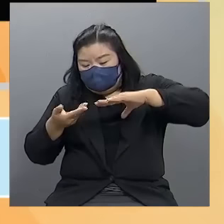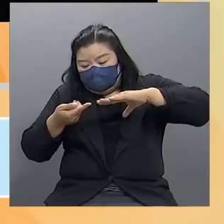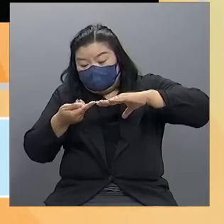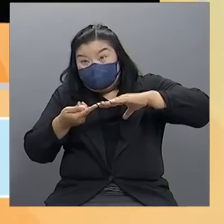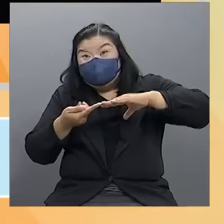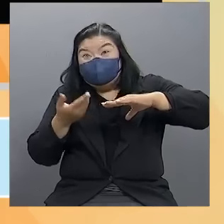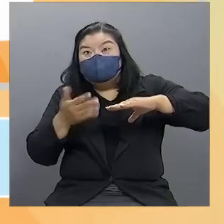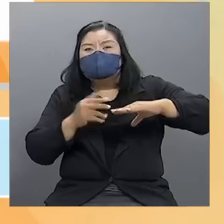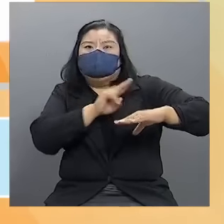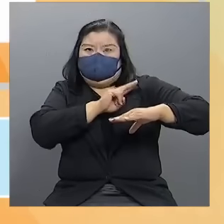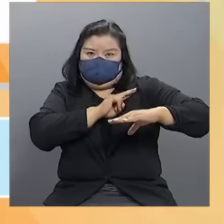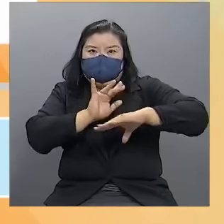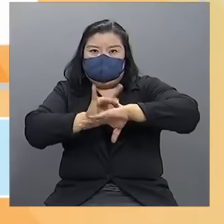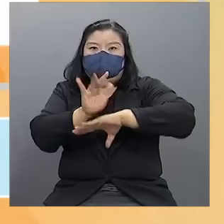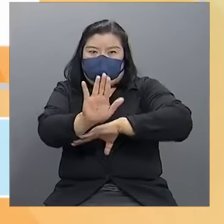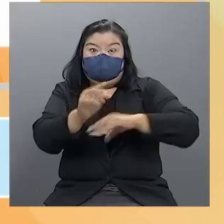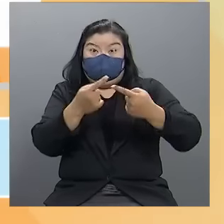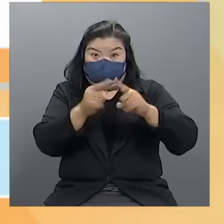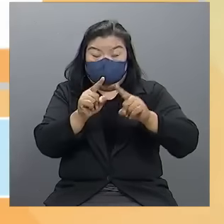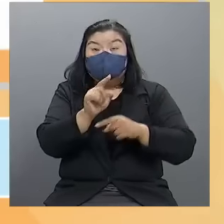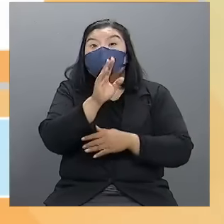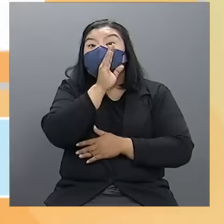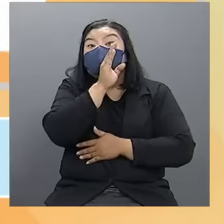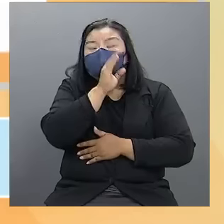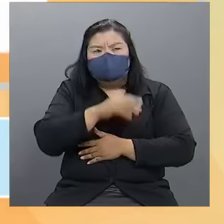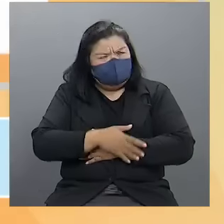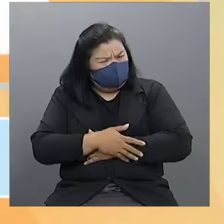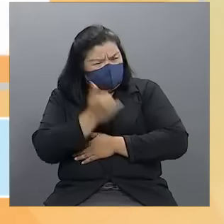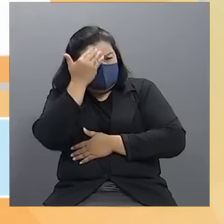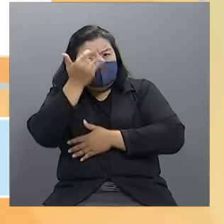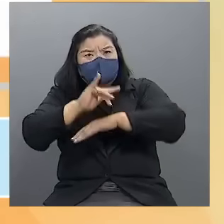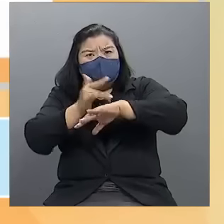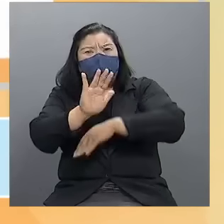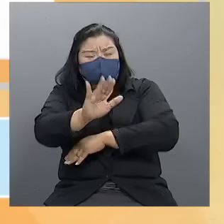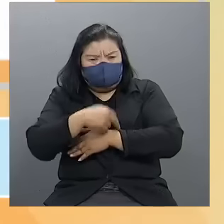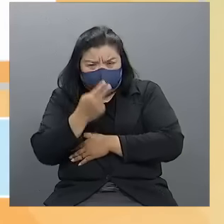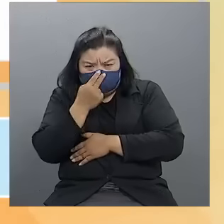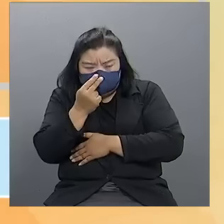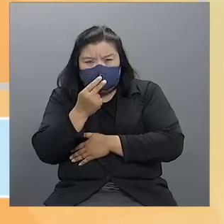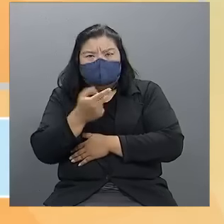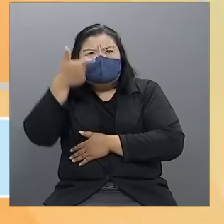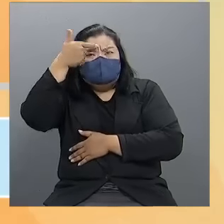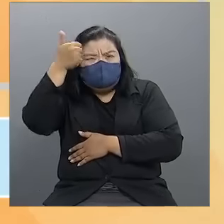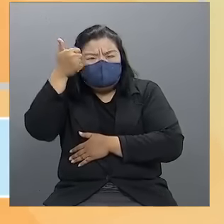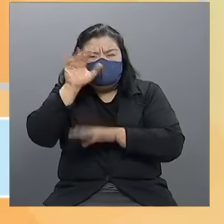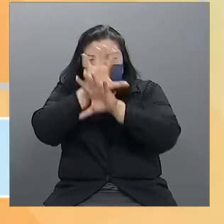มตนทีนะ